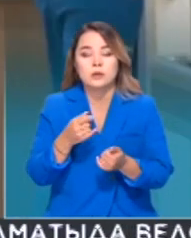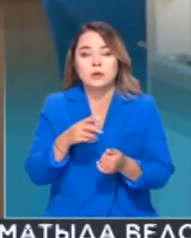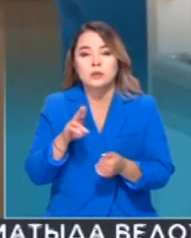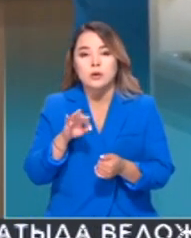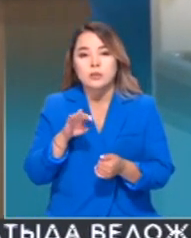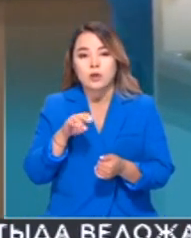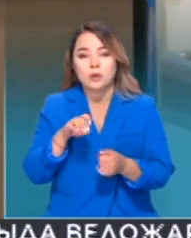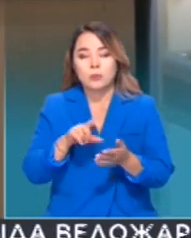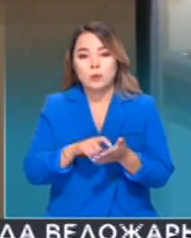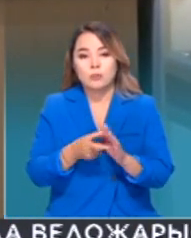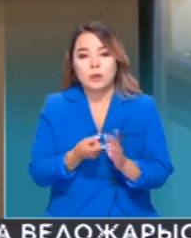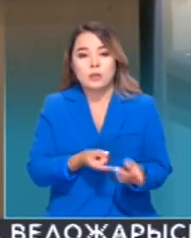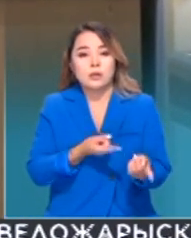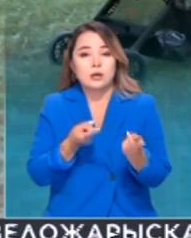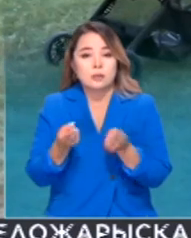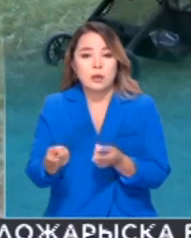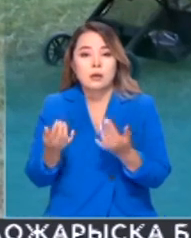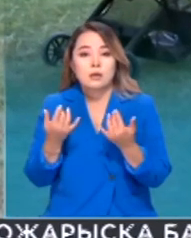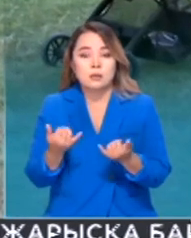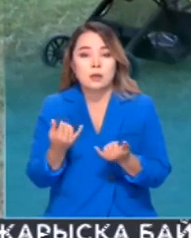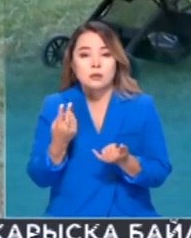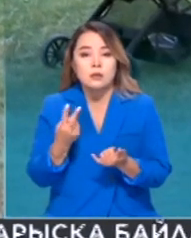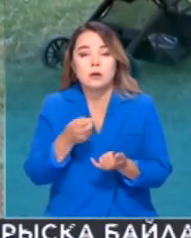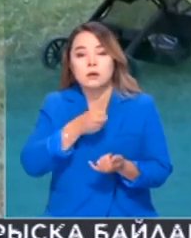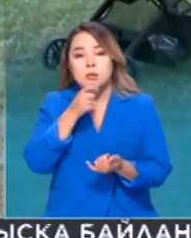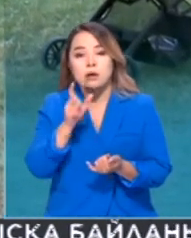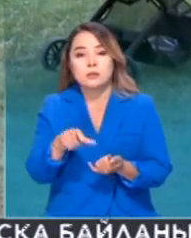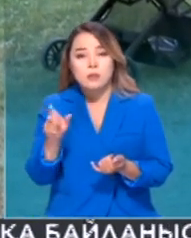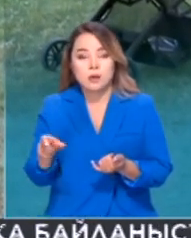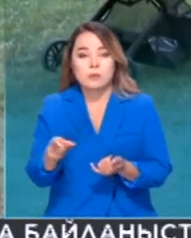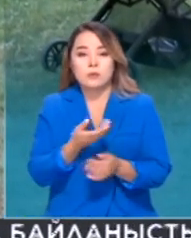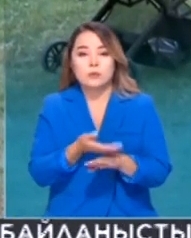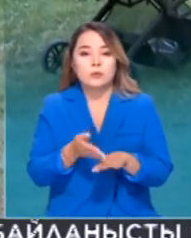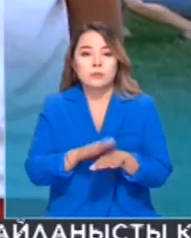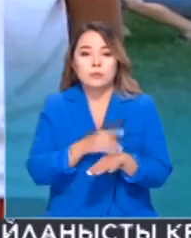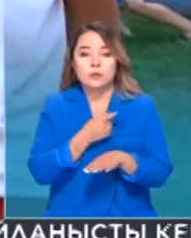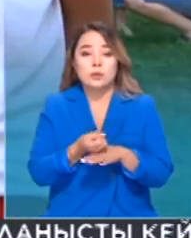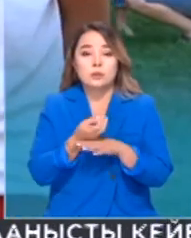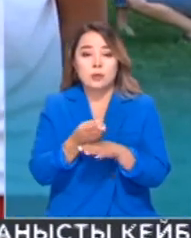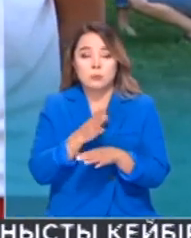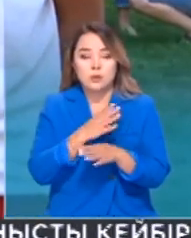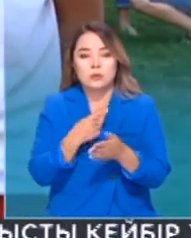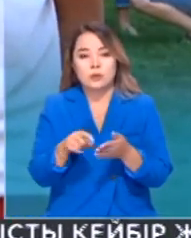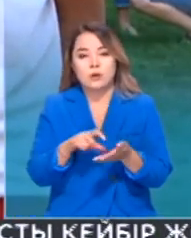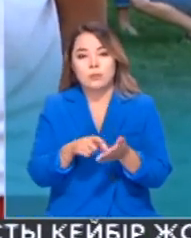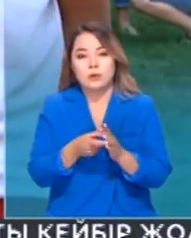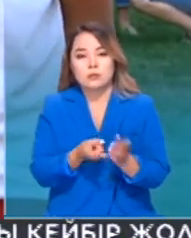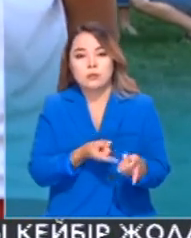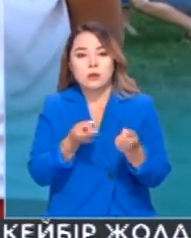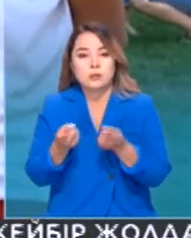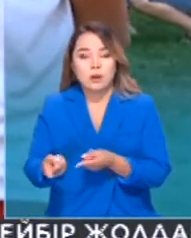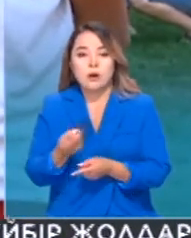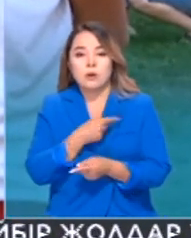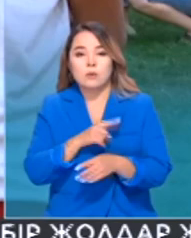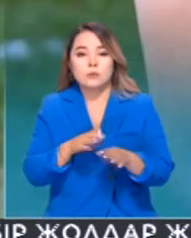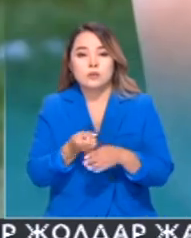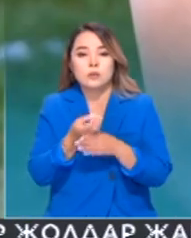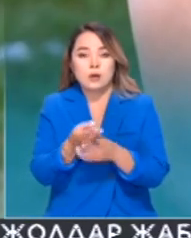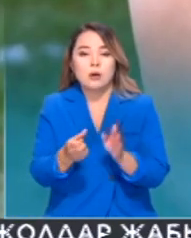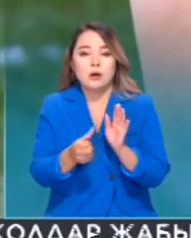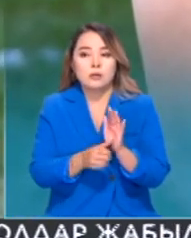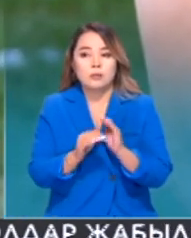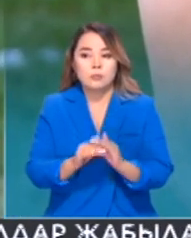токсикология бөліміне ауыстырылды. Сондай ақ тағы 2 ересек адам да жансақтау бөлімінен шықты. Одан бөлек ауруханада жатқан 6